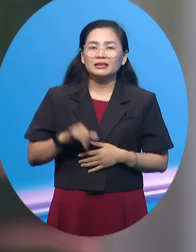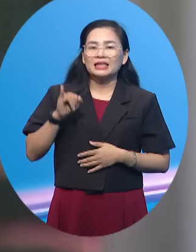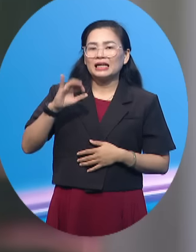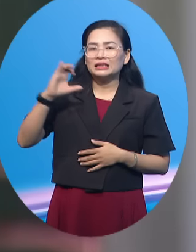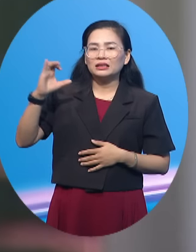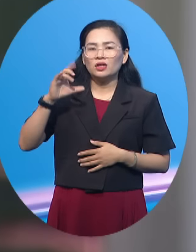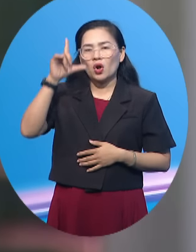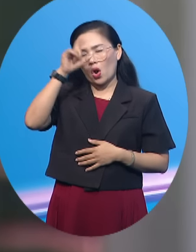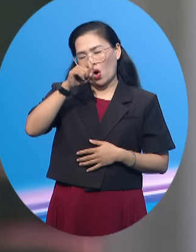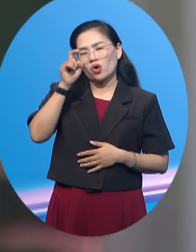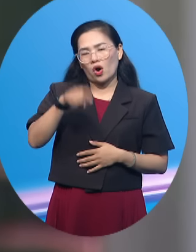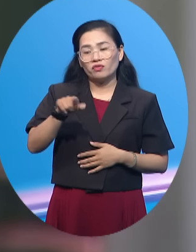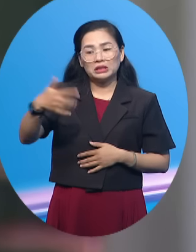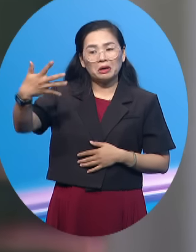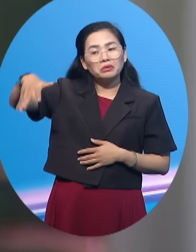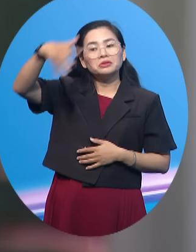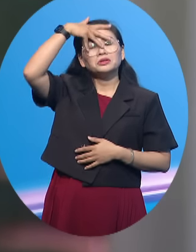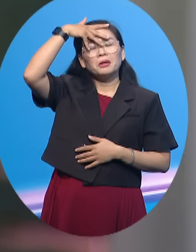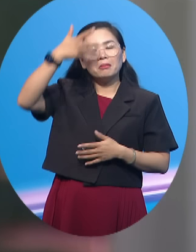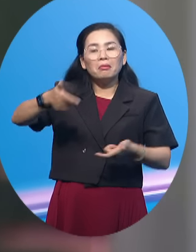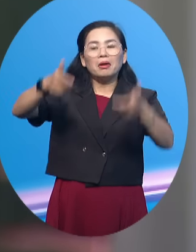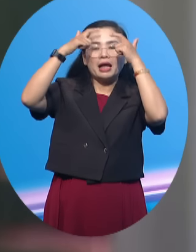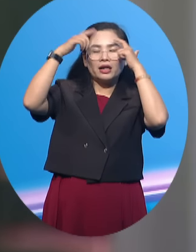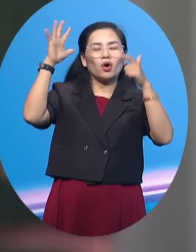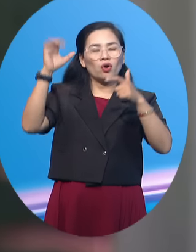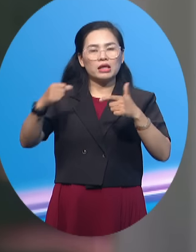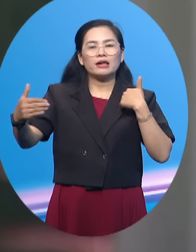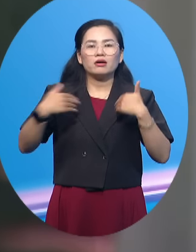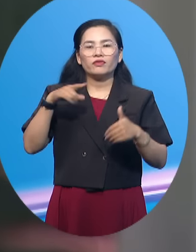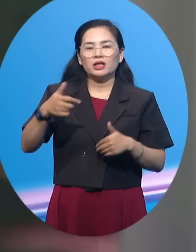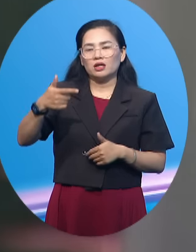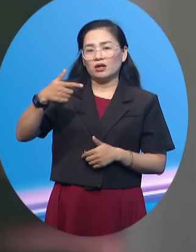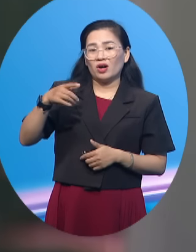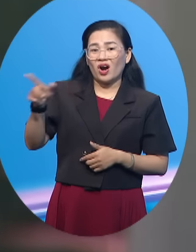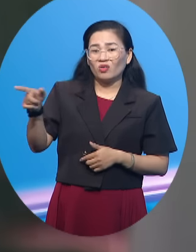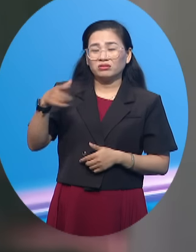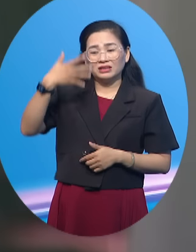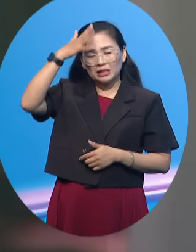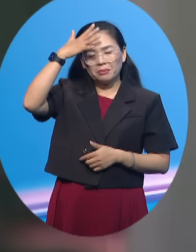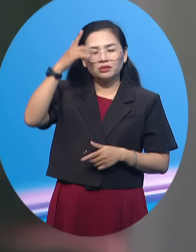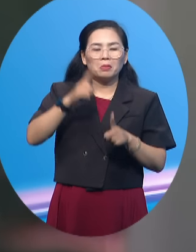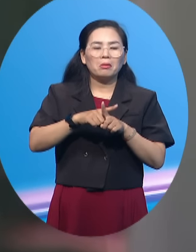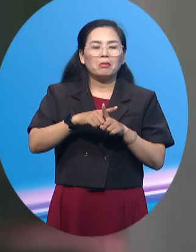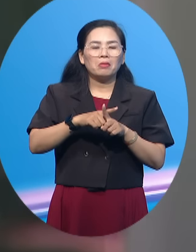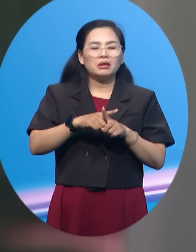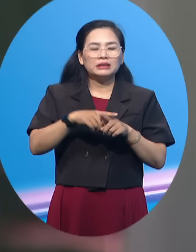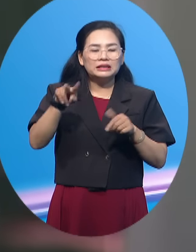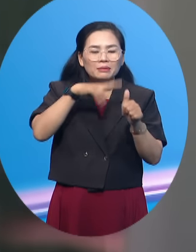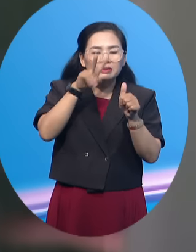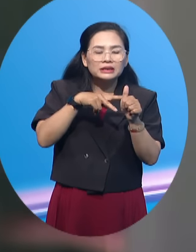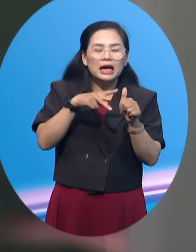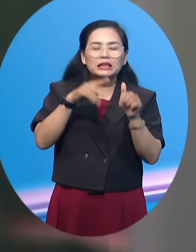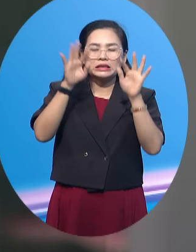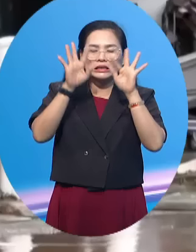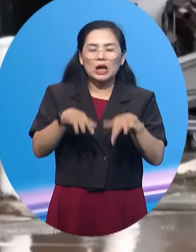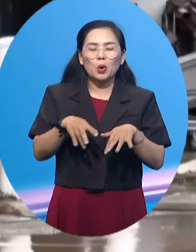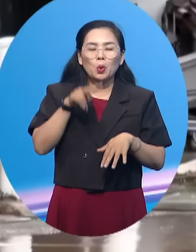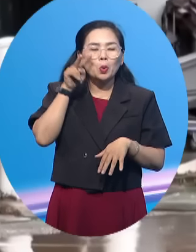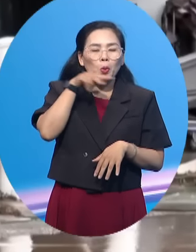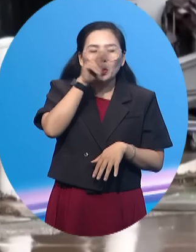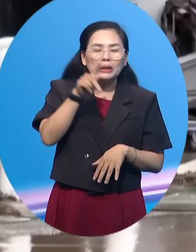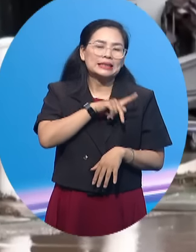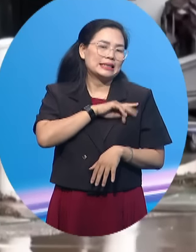hậu toàn cầu sau khi ông Donald Trump đắc cử tổng thống bởi ông có quan điểm nới lỏng các quy chế giám sát khí hậu tại Mỹ và thậm